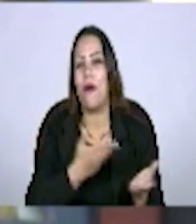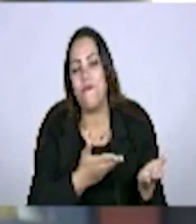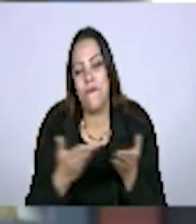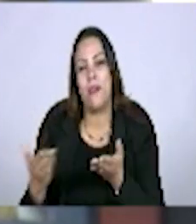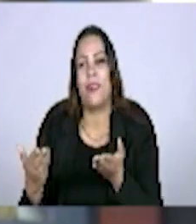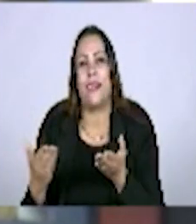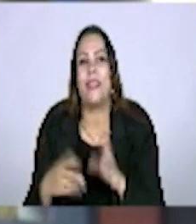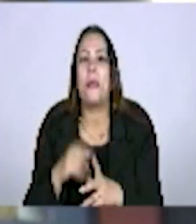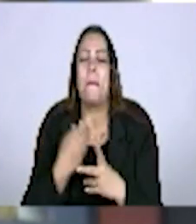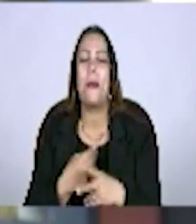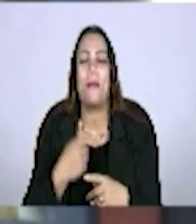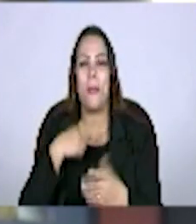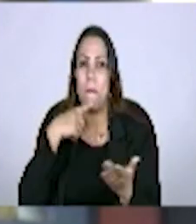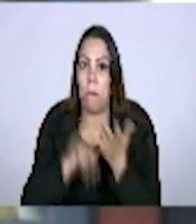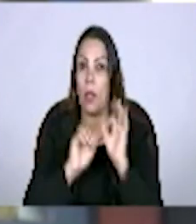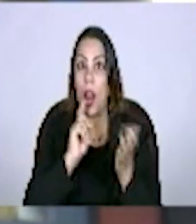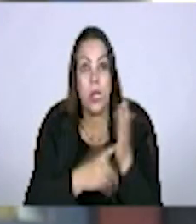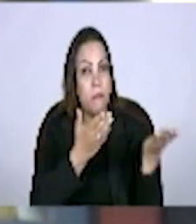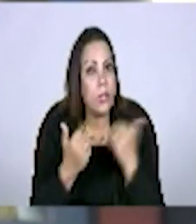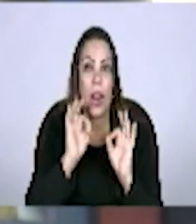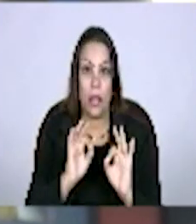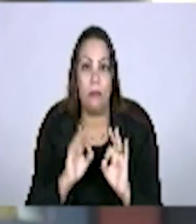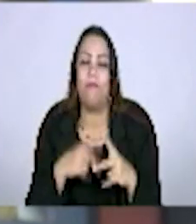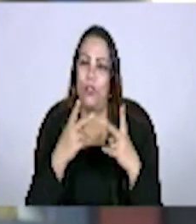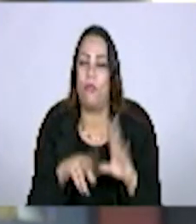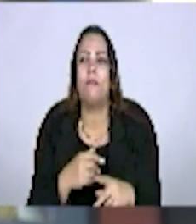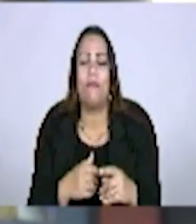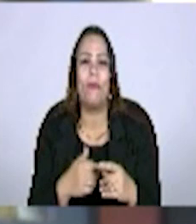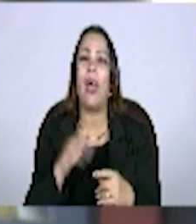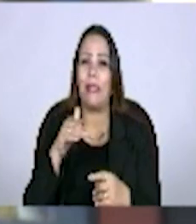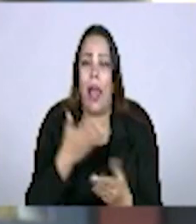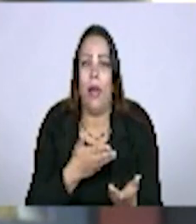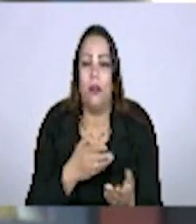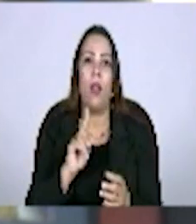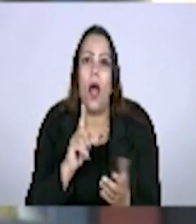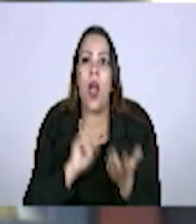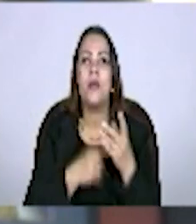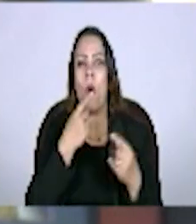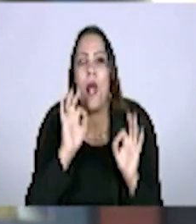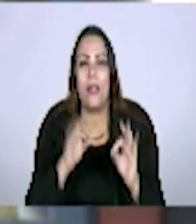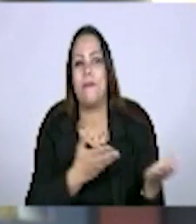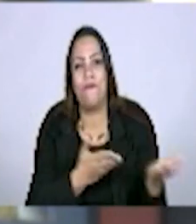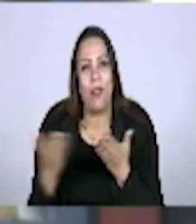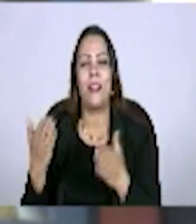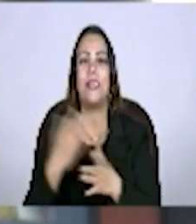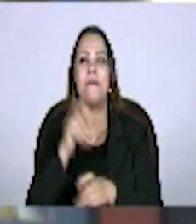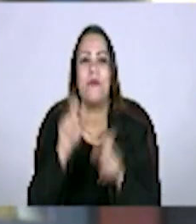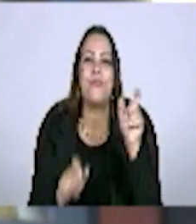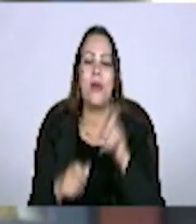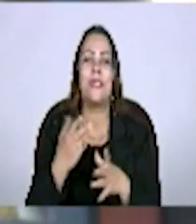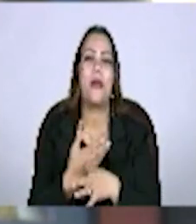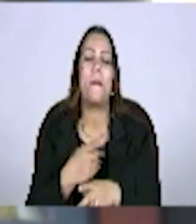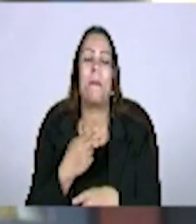الدعوه فيها نوع من انواع التاكيد عليك ان انت تكون موجود مش مجرد دعوه عابره يعني دي كلها من الحاجات اللي بتخلي الشخص